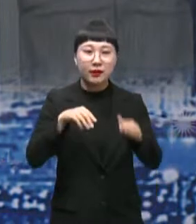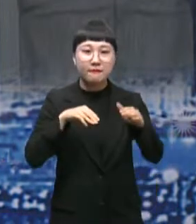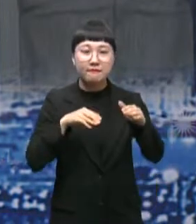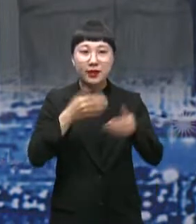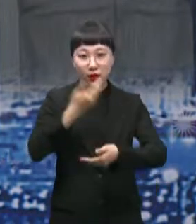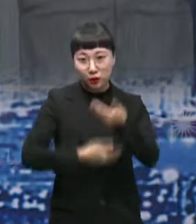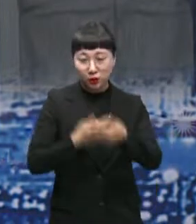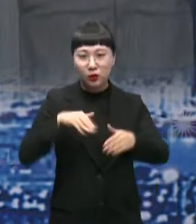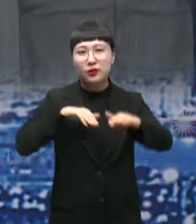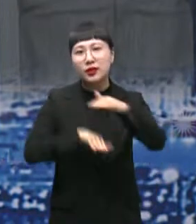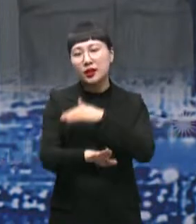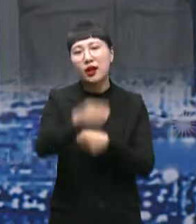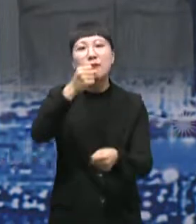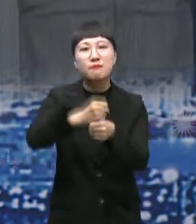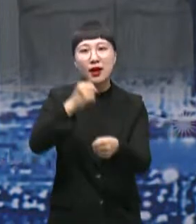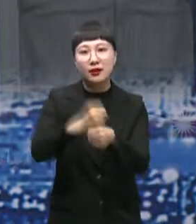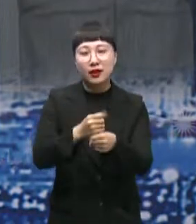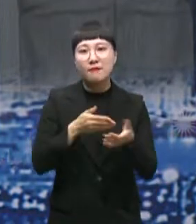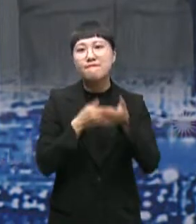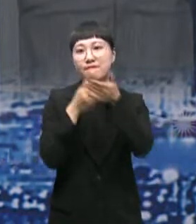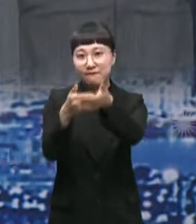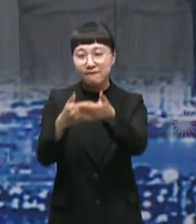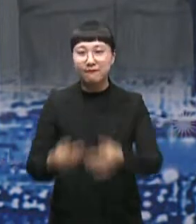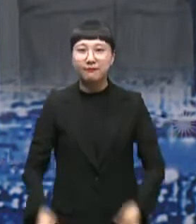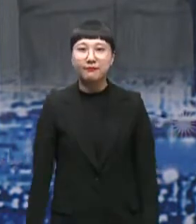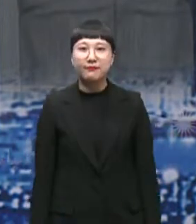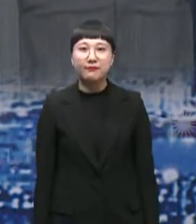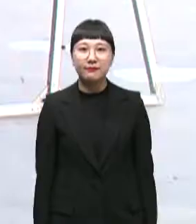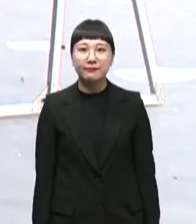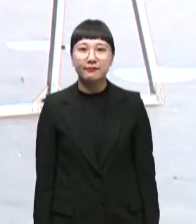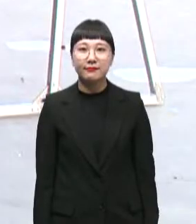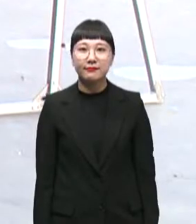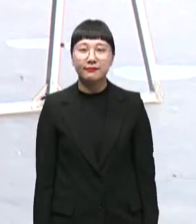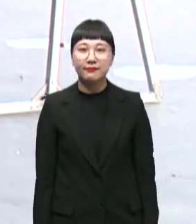지하화하라고 강력하게 요구했습니다. 원태규 기자의 보도입니다.